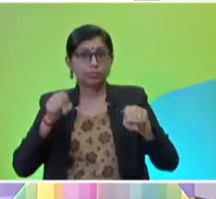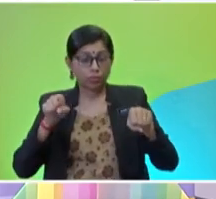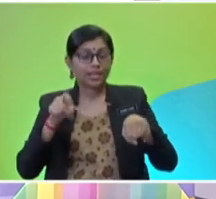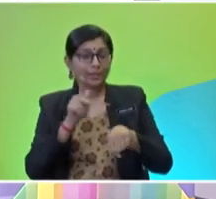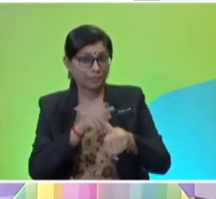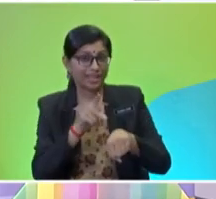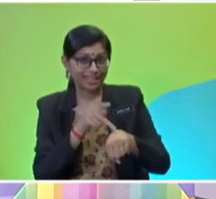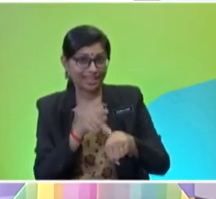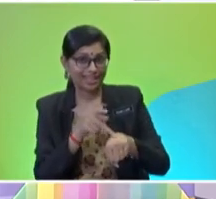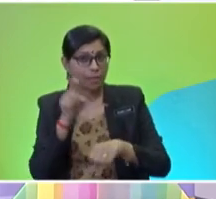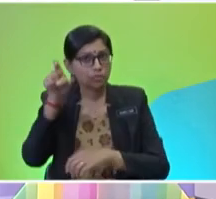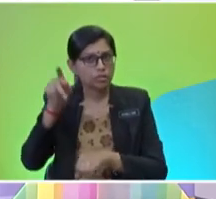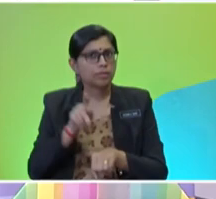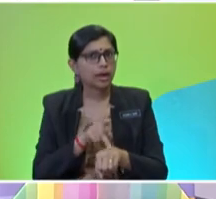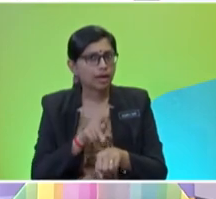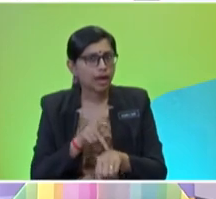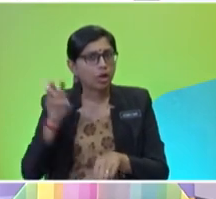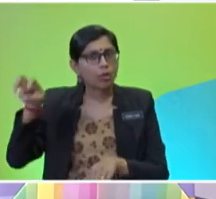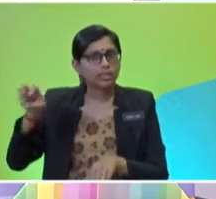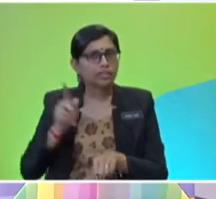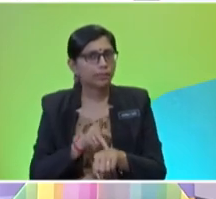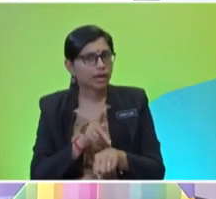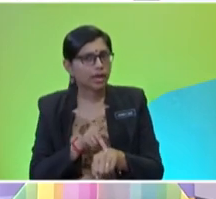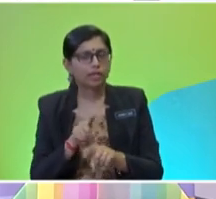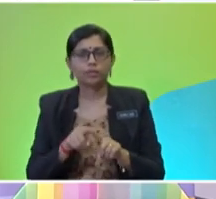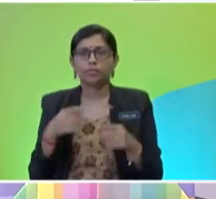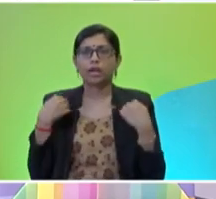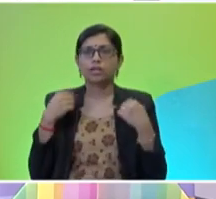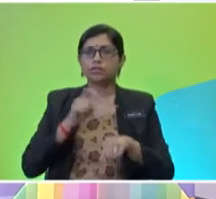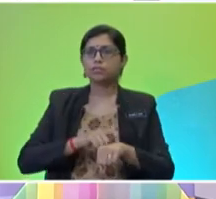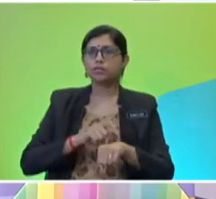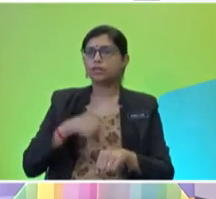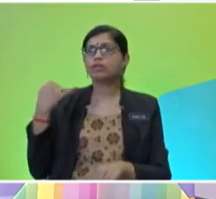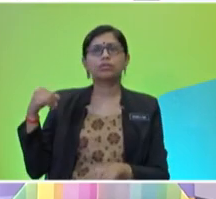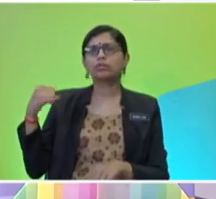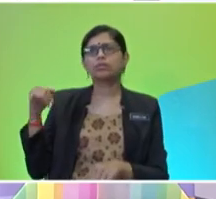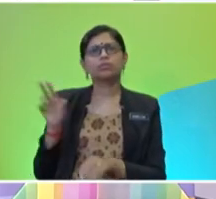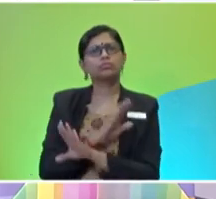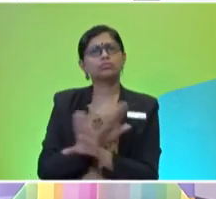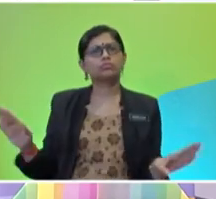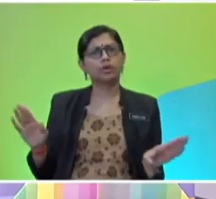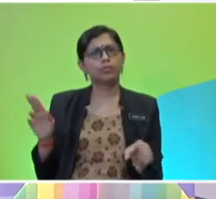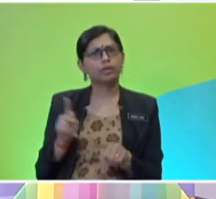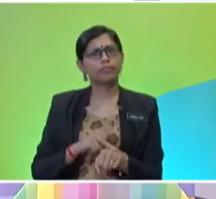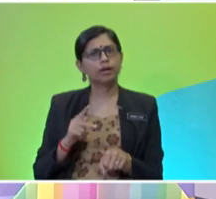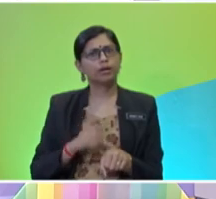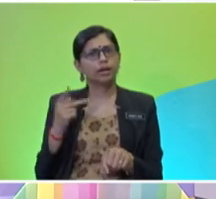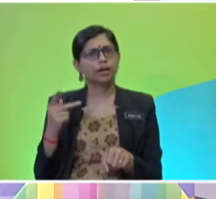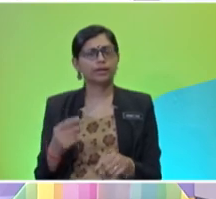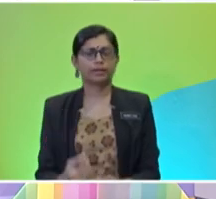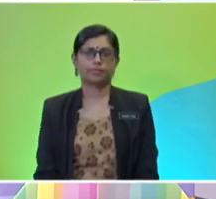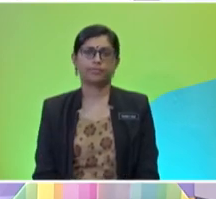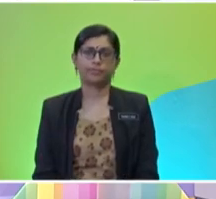yang kita perlu wajib pakai. Dan ada masa kita kena bertukar kepada